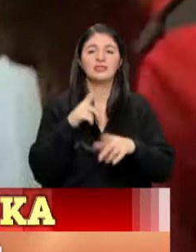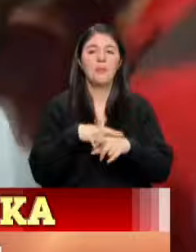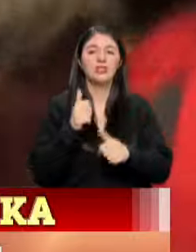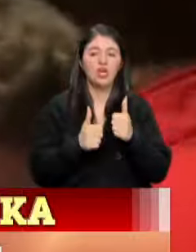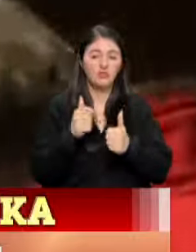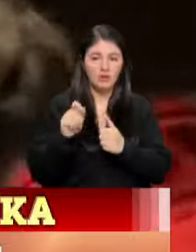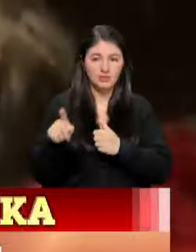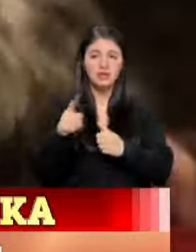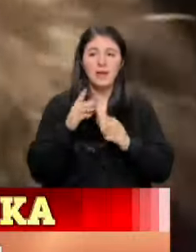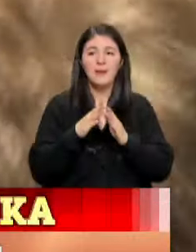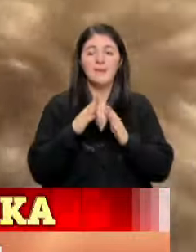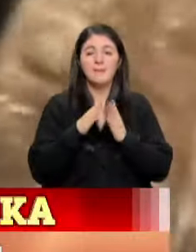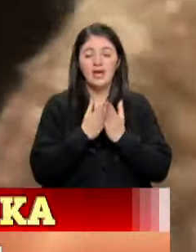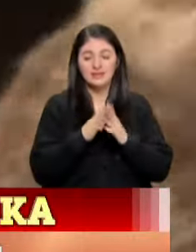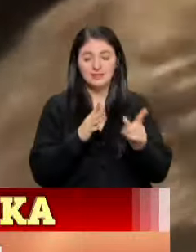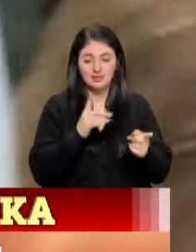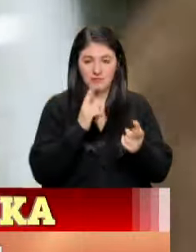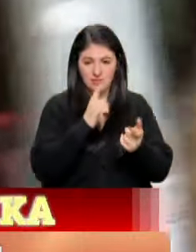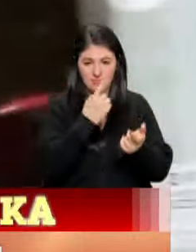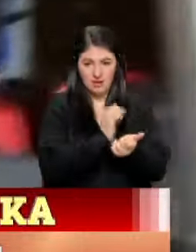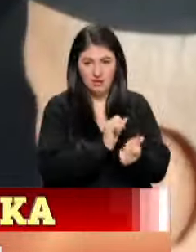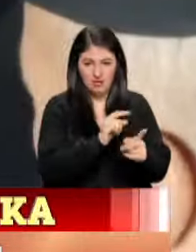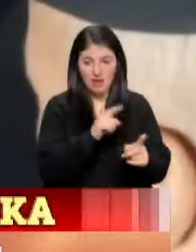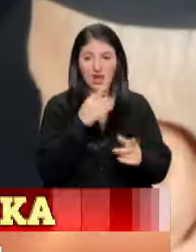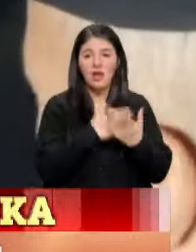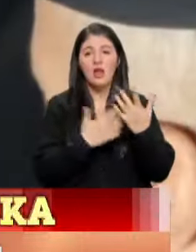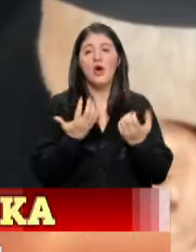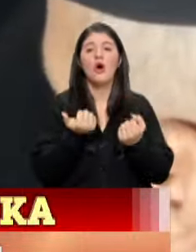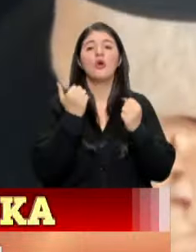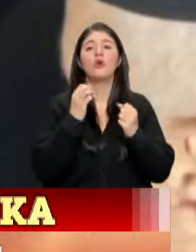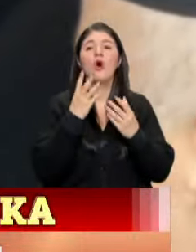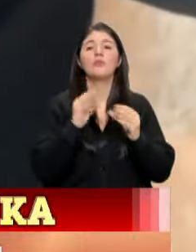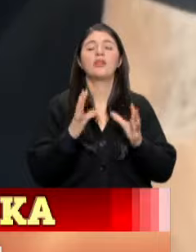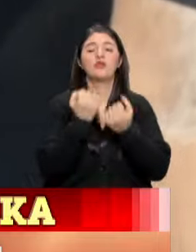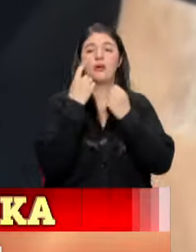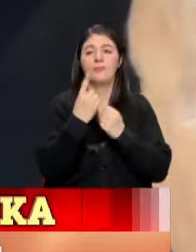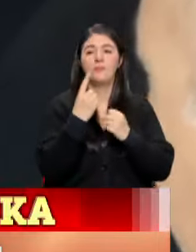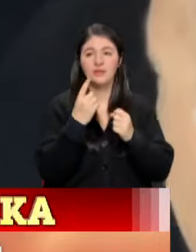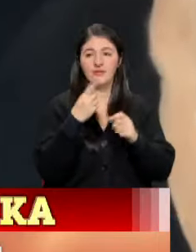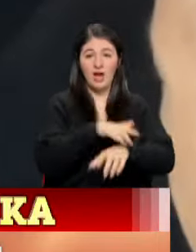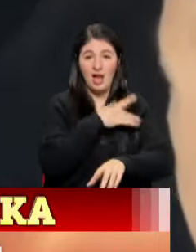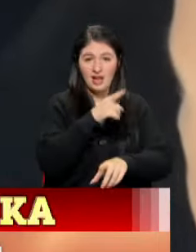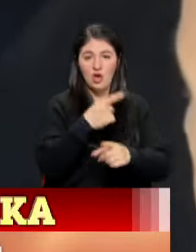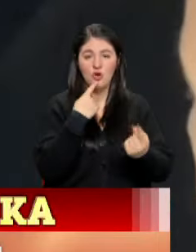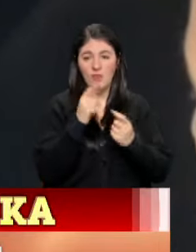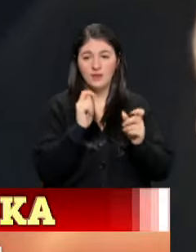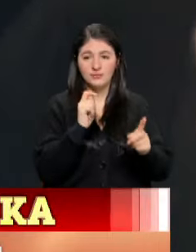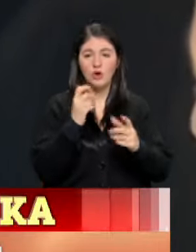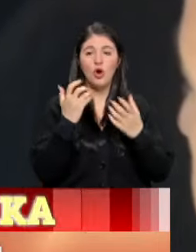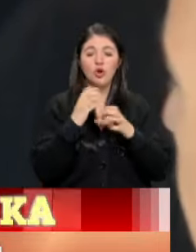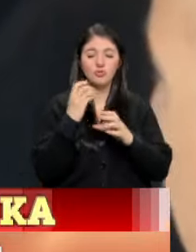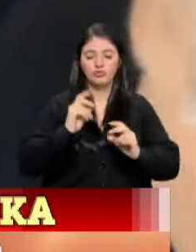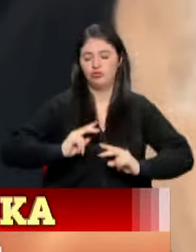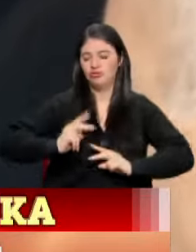yarıştı. Mersin valisi Ali Hamza Pehlivan kazadan yara almadan kurtulan şoförlerden biriyle konuştu. Otobüsü diğer şoföre